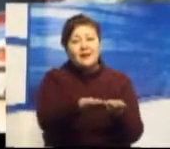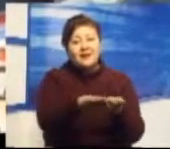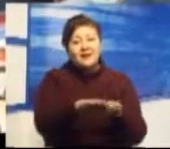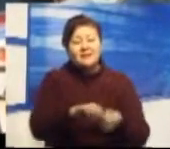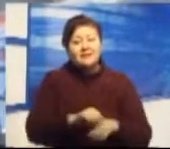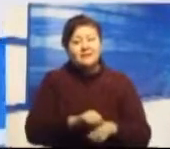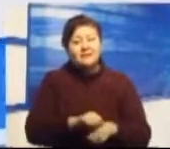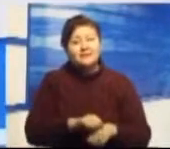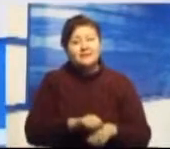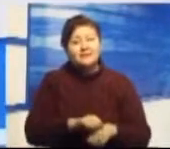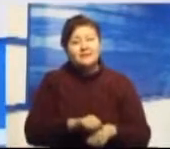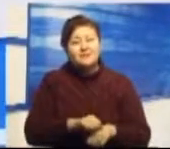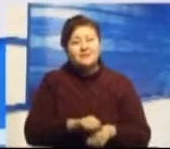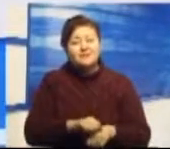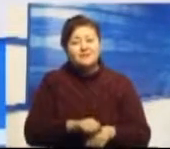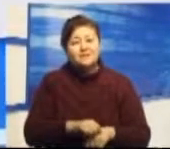отыр.